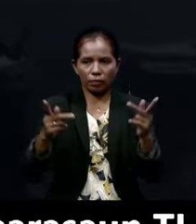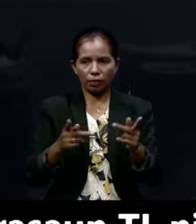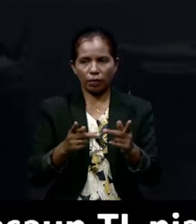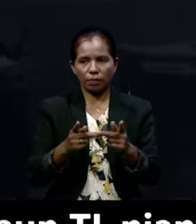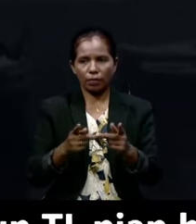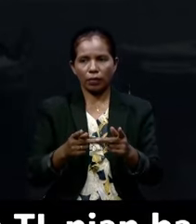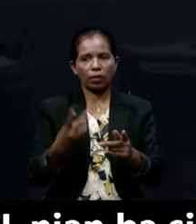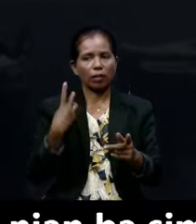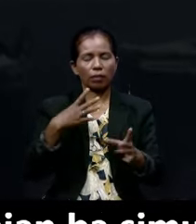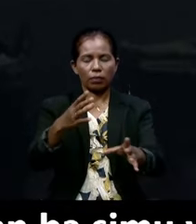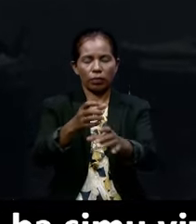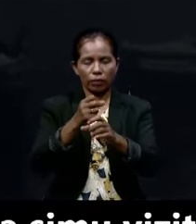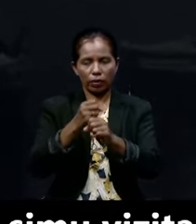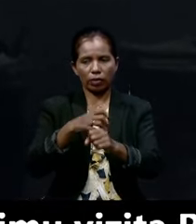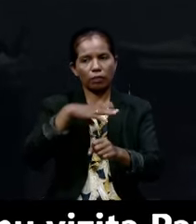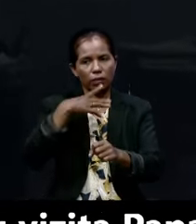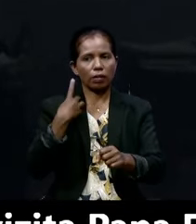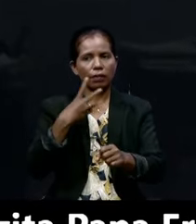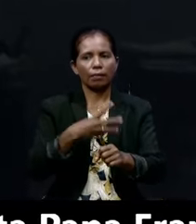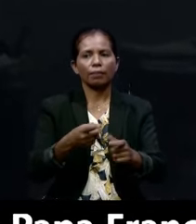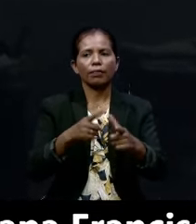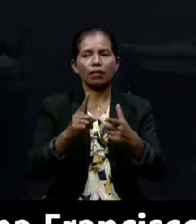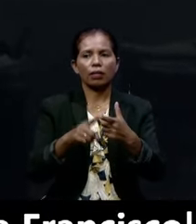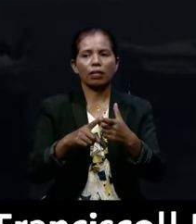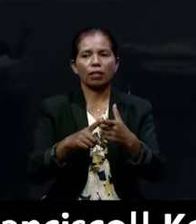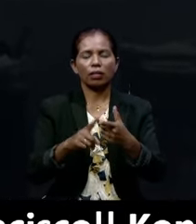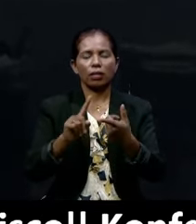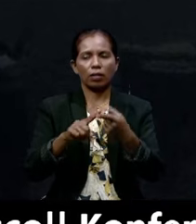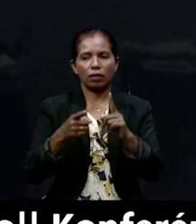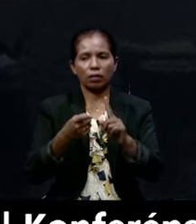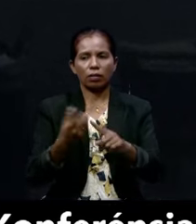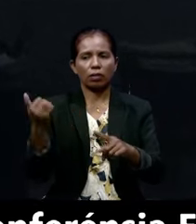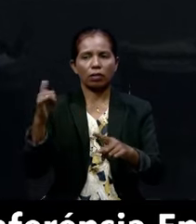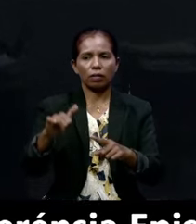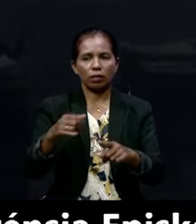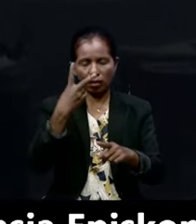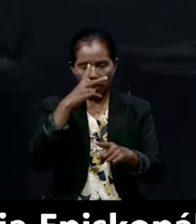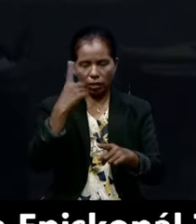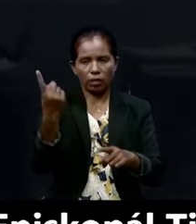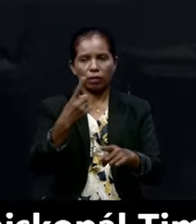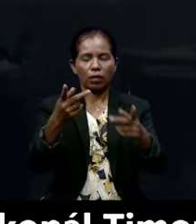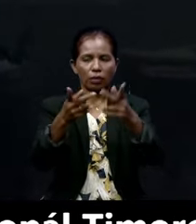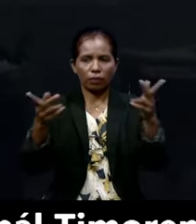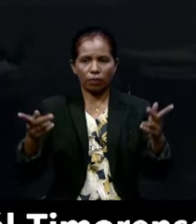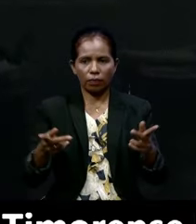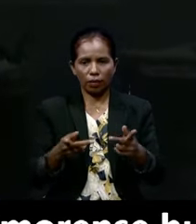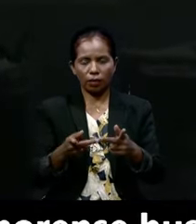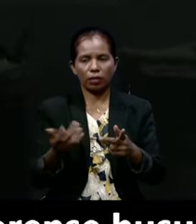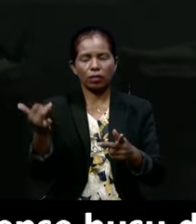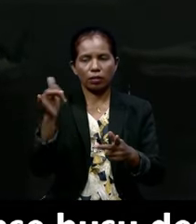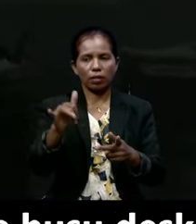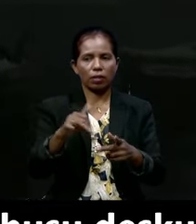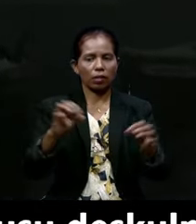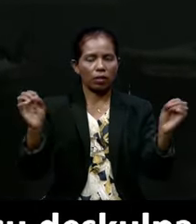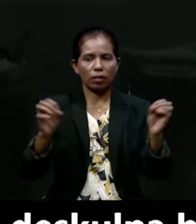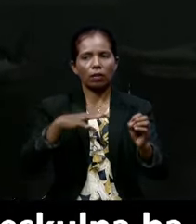balu ke ami put saito na patin lisu mai be itania malu sira si considera na patin patin be la ia